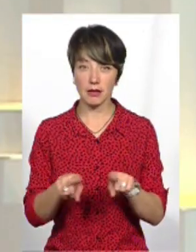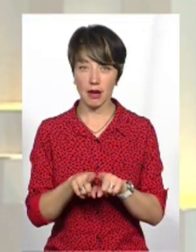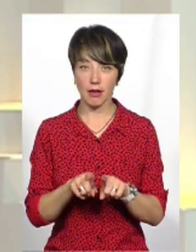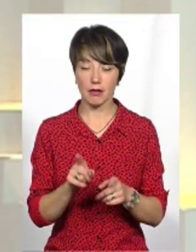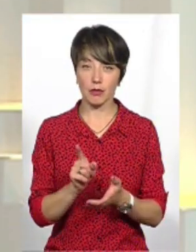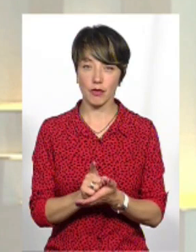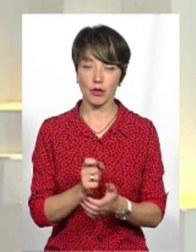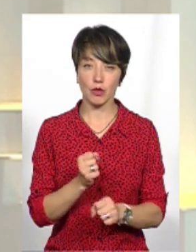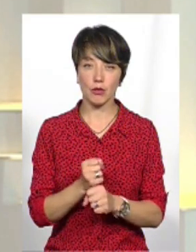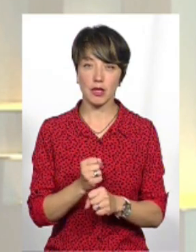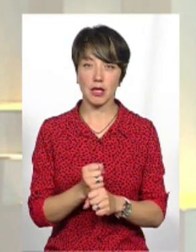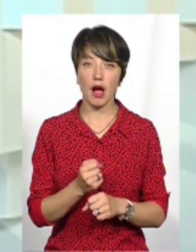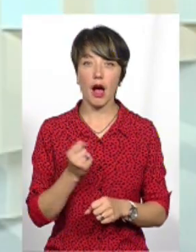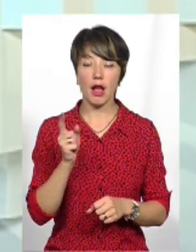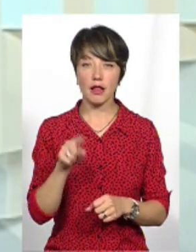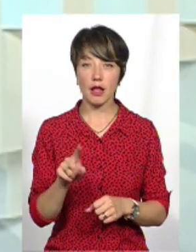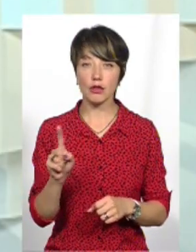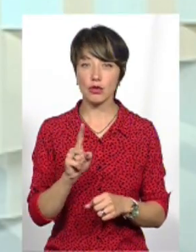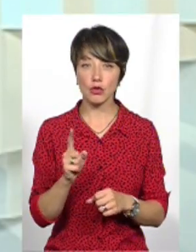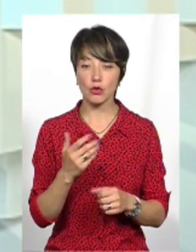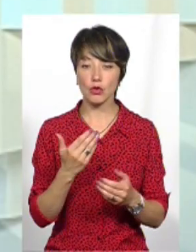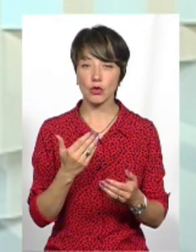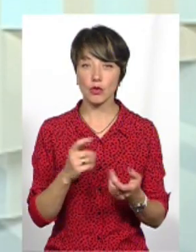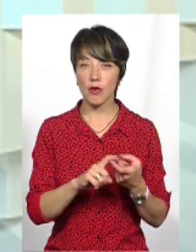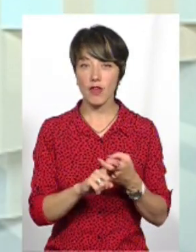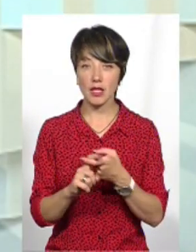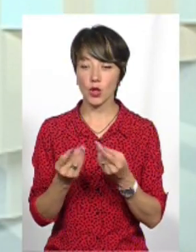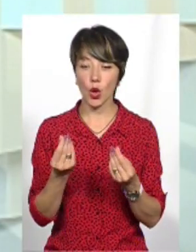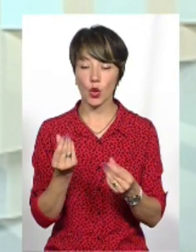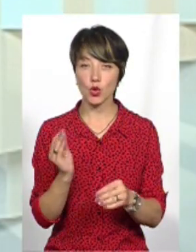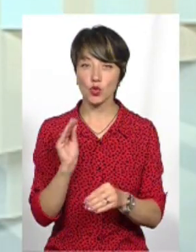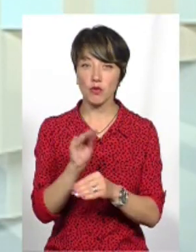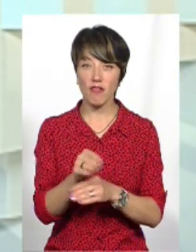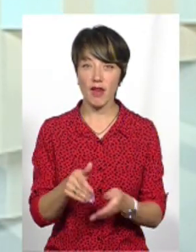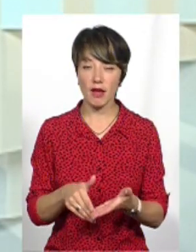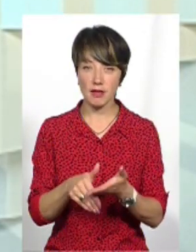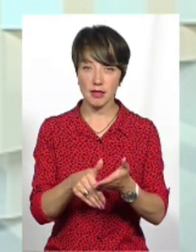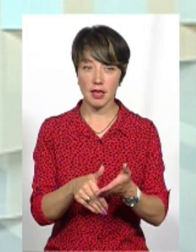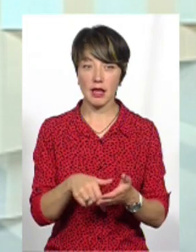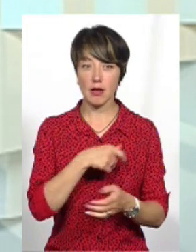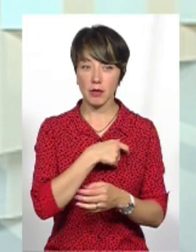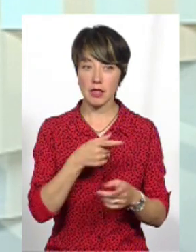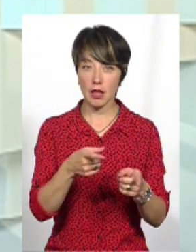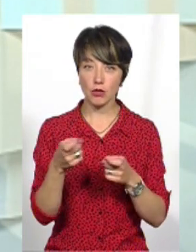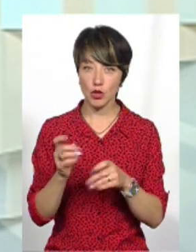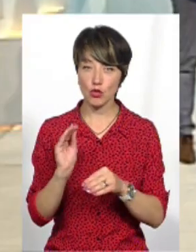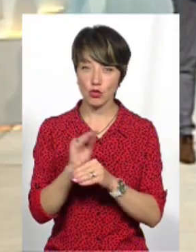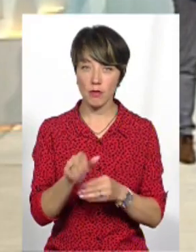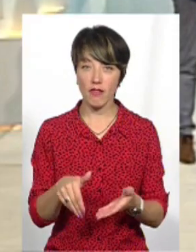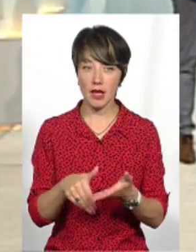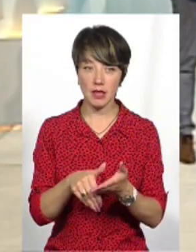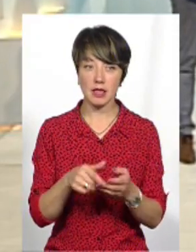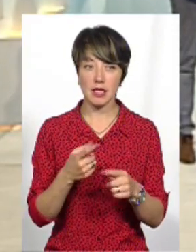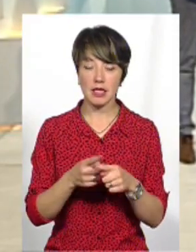Ну. А те, що стосується субвенцій, і те, що деякі депутати кажуть, що це вони залучають субвенції, ну, це,